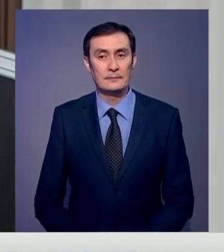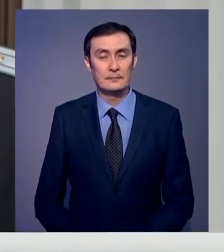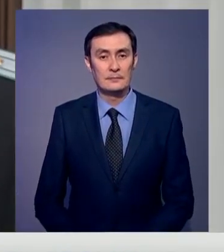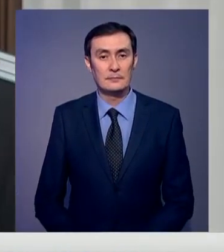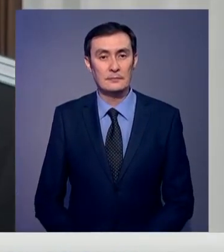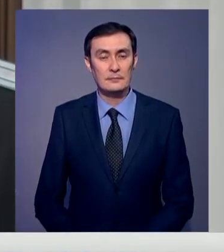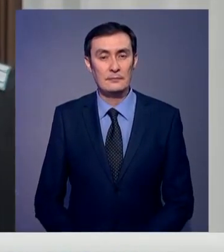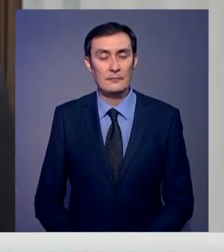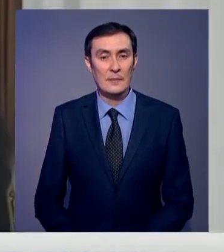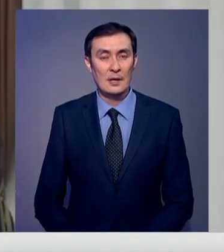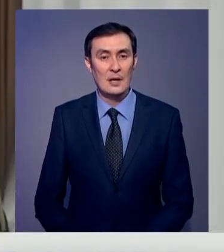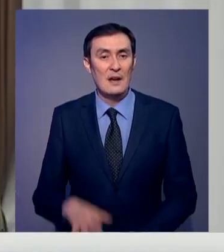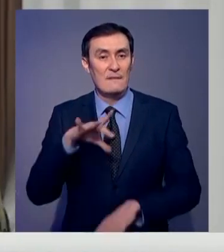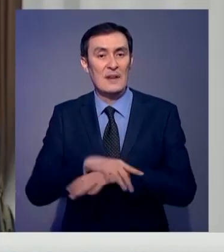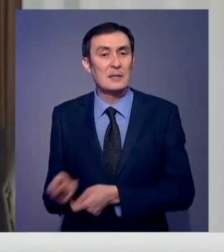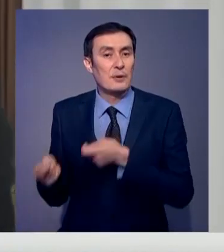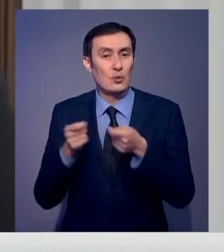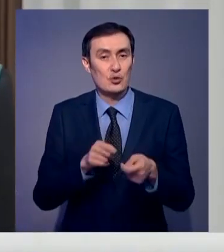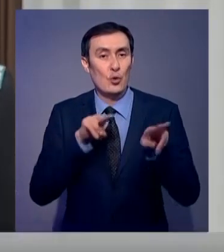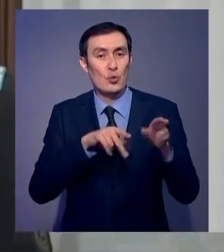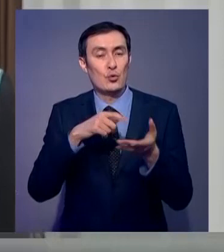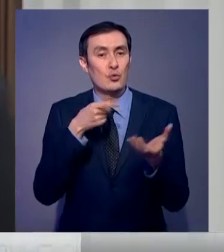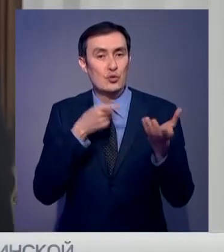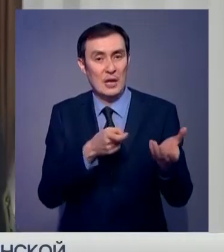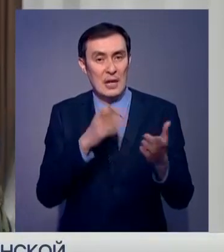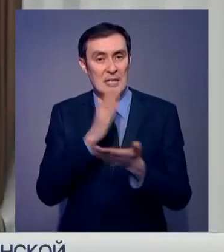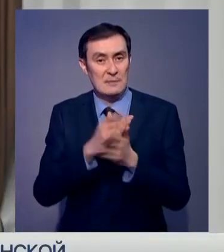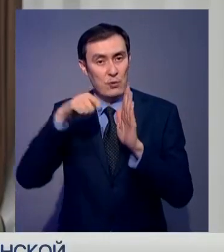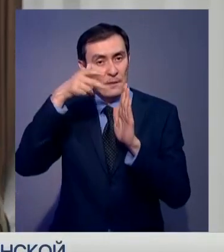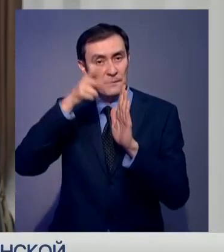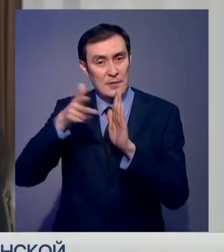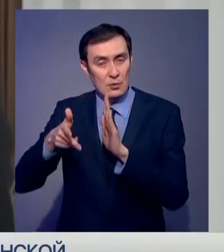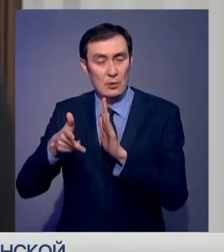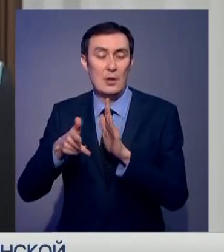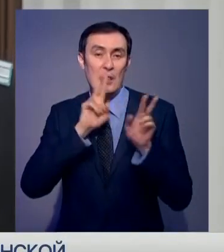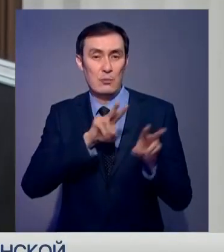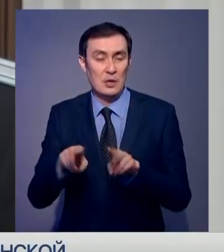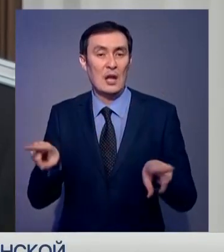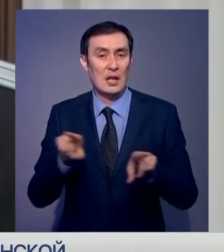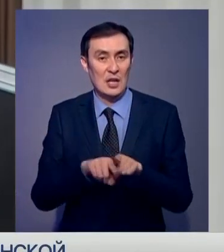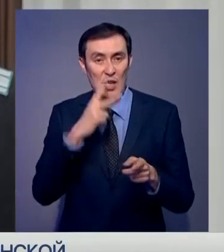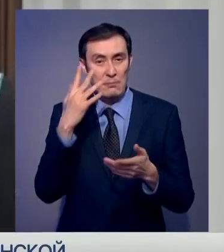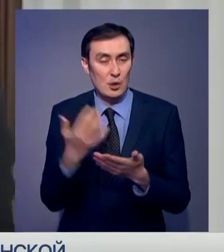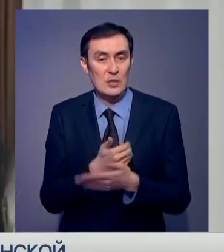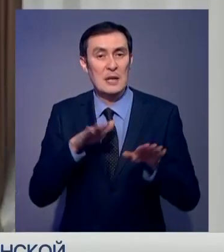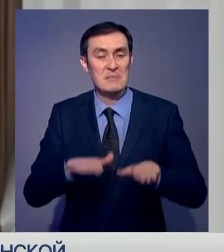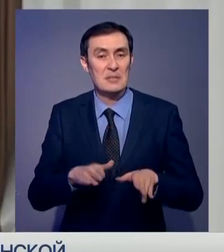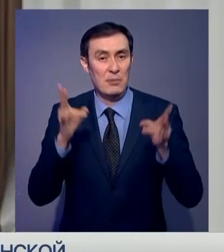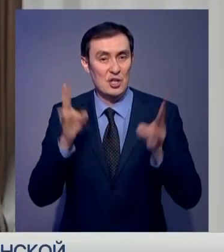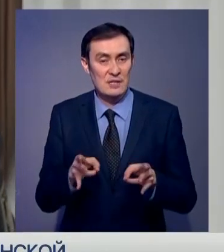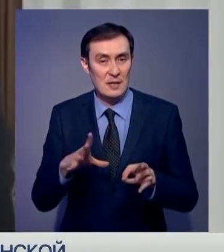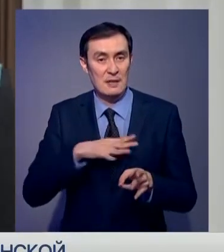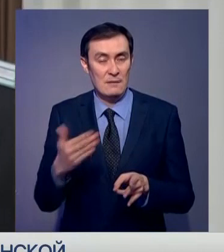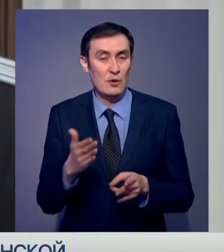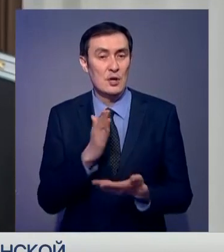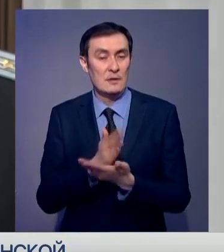факт прыгнул со ружья тоже иным установленным просмотром видео записи с камеры видеонаблюдения а также обнаруженными на месте происшествия и при нем